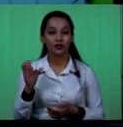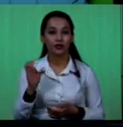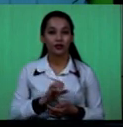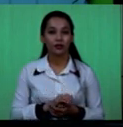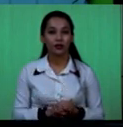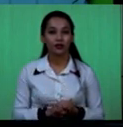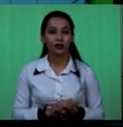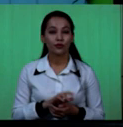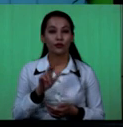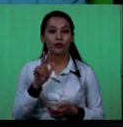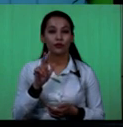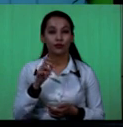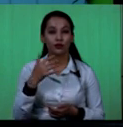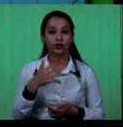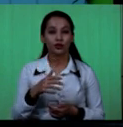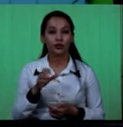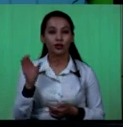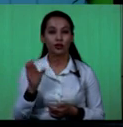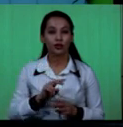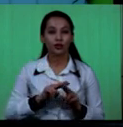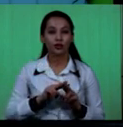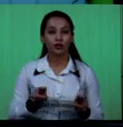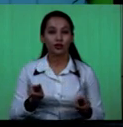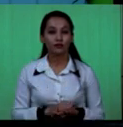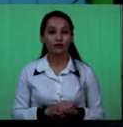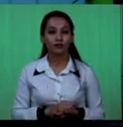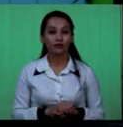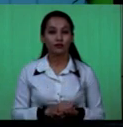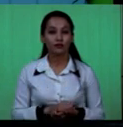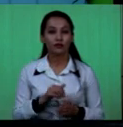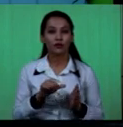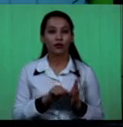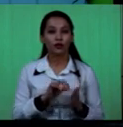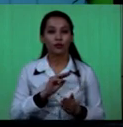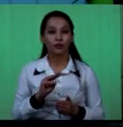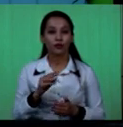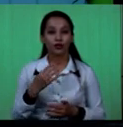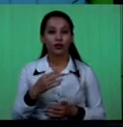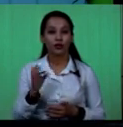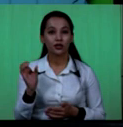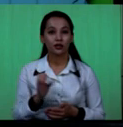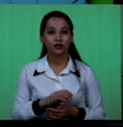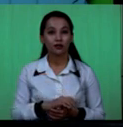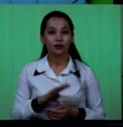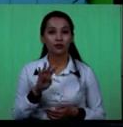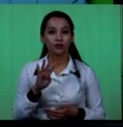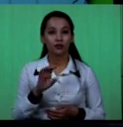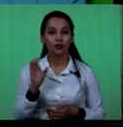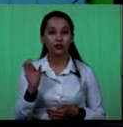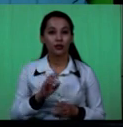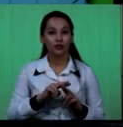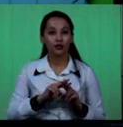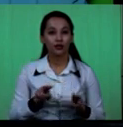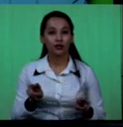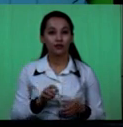sekund 350 sekundga teng. 6 minut 40 sekund 400 sekundga